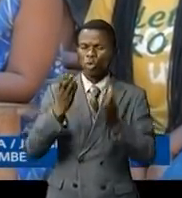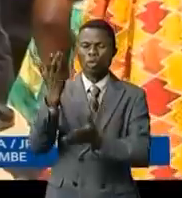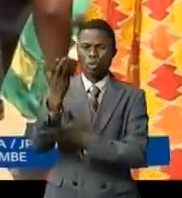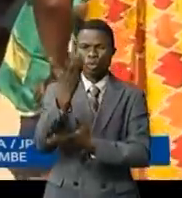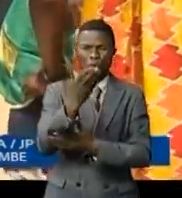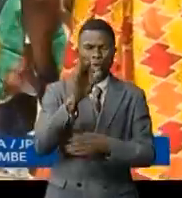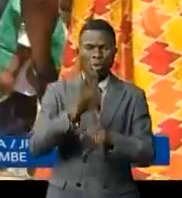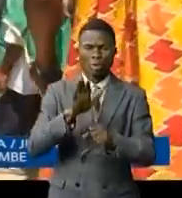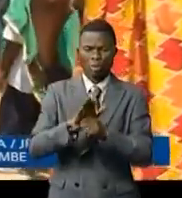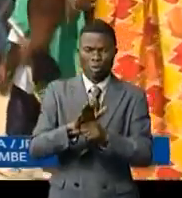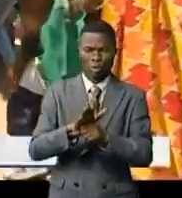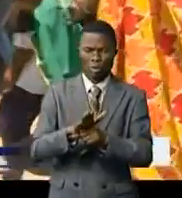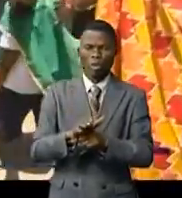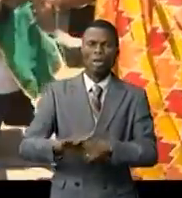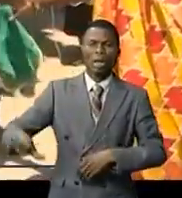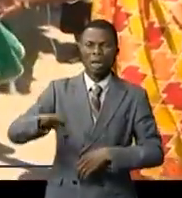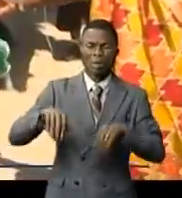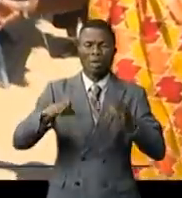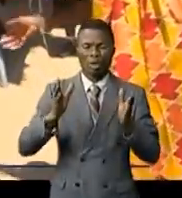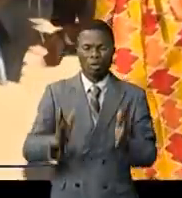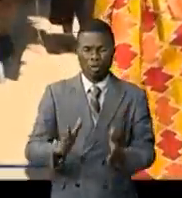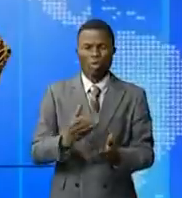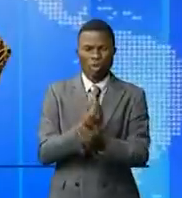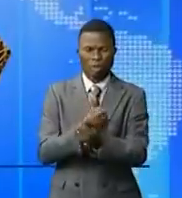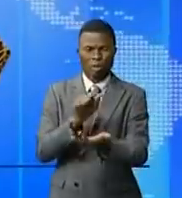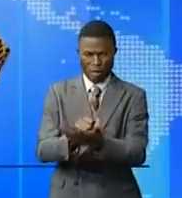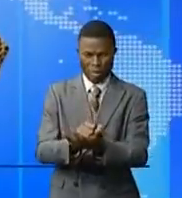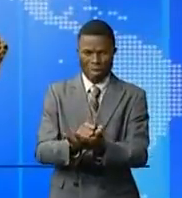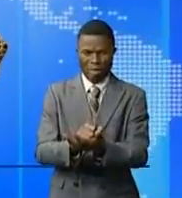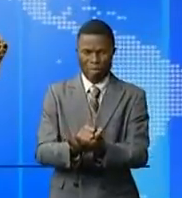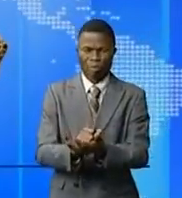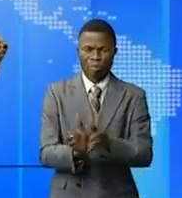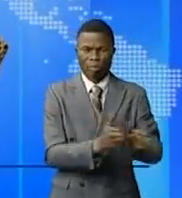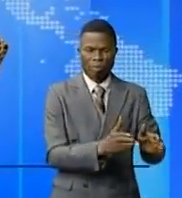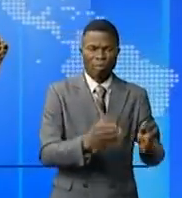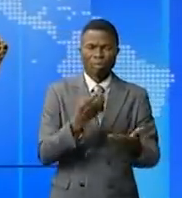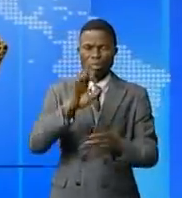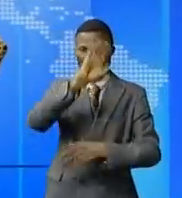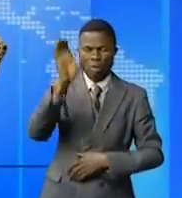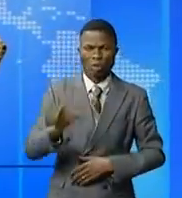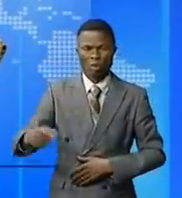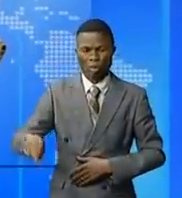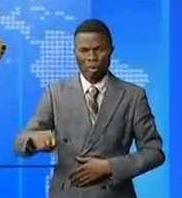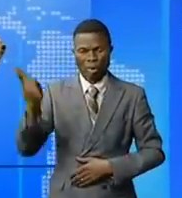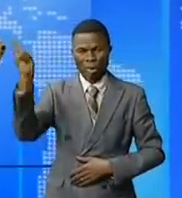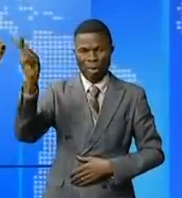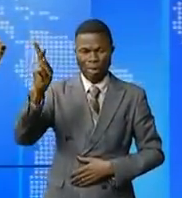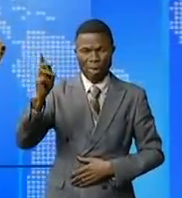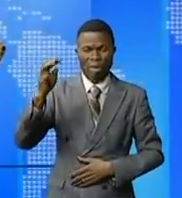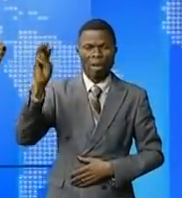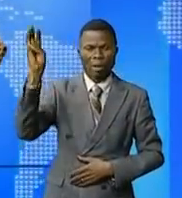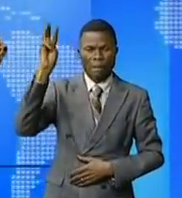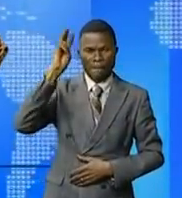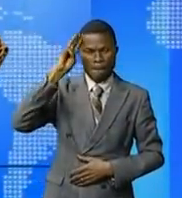sur l'irrévocabilité de la nationalité congolaise d'origine. Les communes de la Gombe, de Kitambo, de